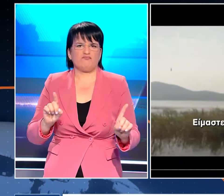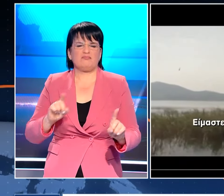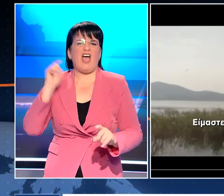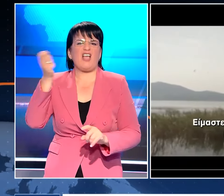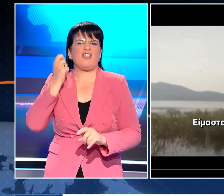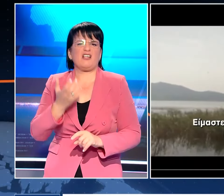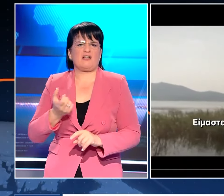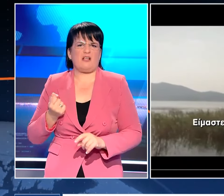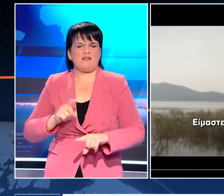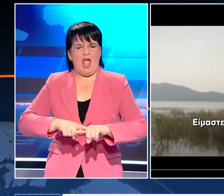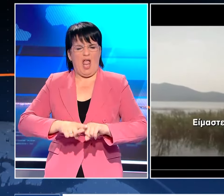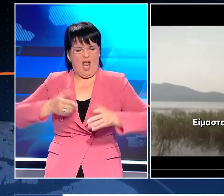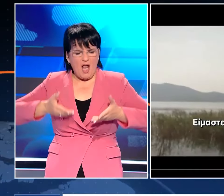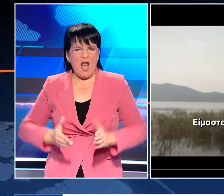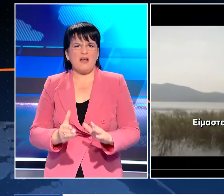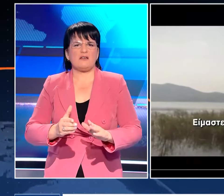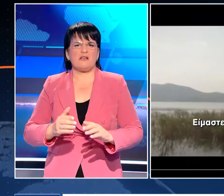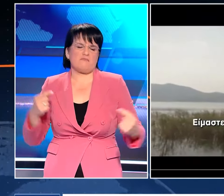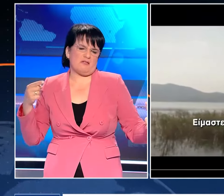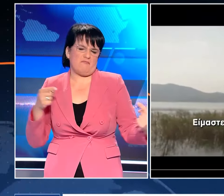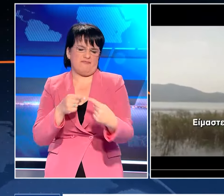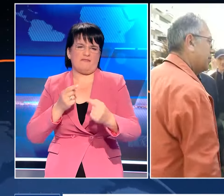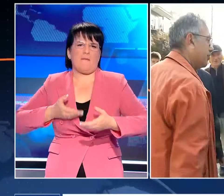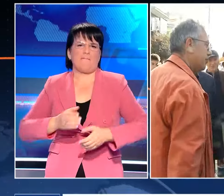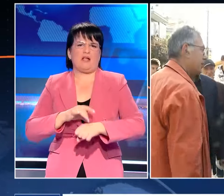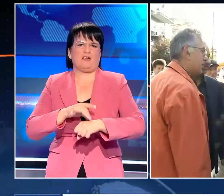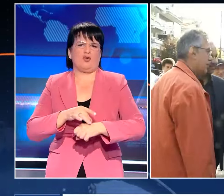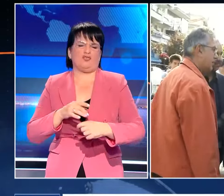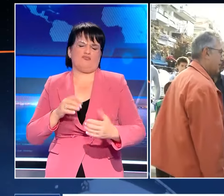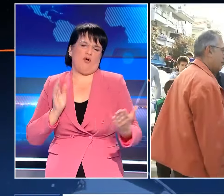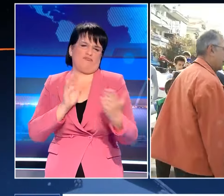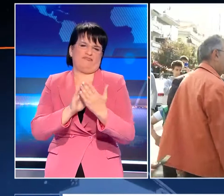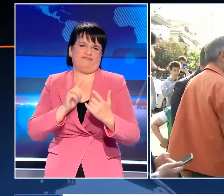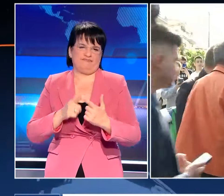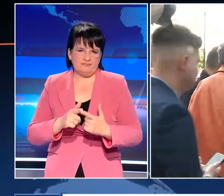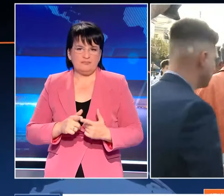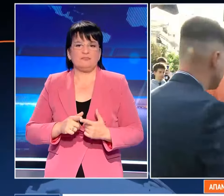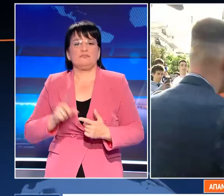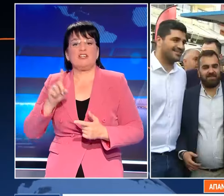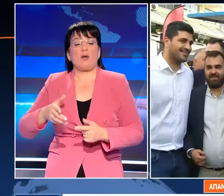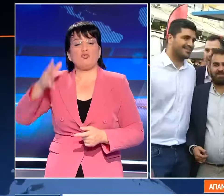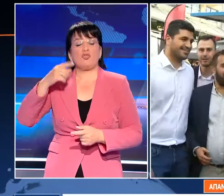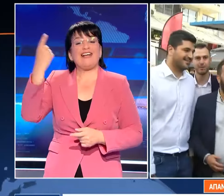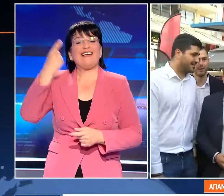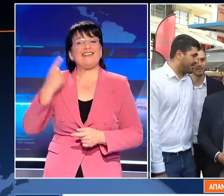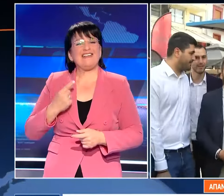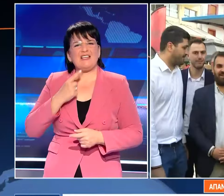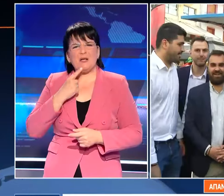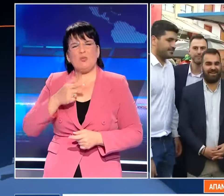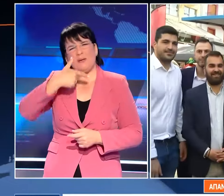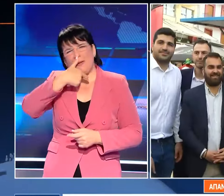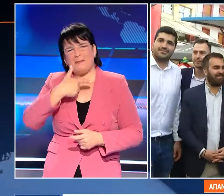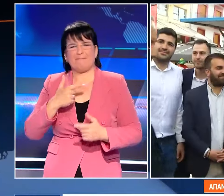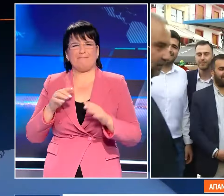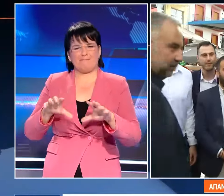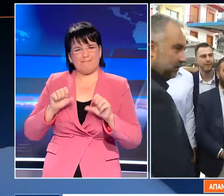Είμαστε Έλληνες και ο καθένας αναμετριέται με το δικό του πατριωτισμό. Ο Κυριάκος Μητσοτάκης απάντησε ωστόσο και σε όσους τον επικρίνουν για μετριοπαθή στάση